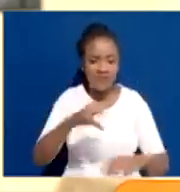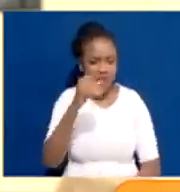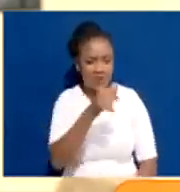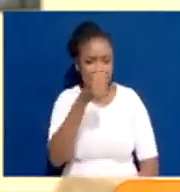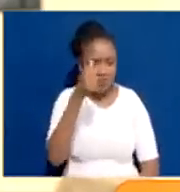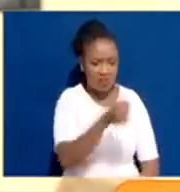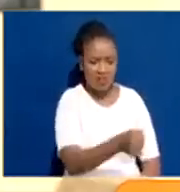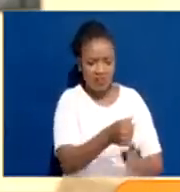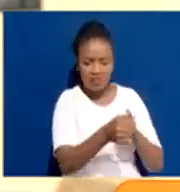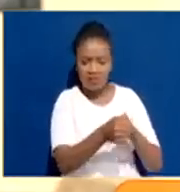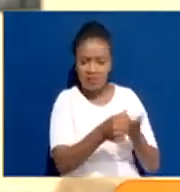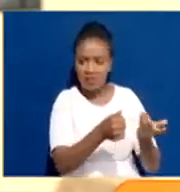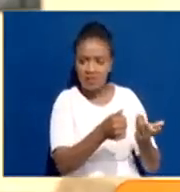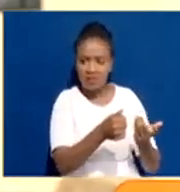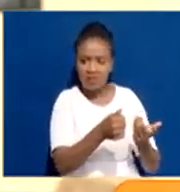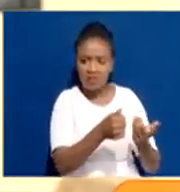nini?